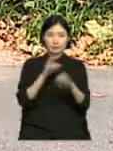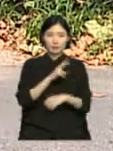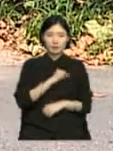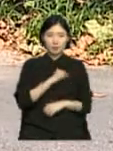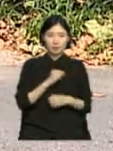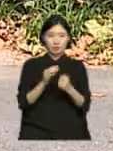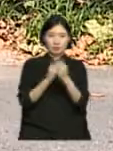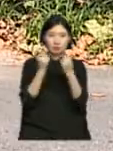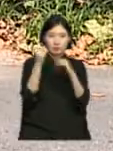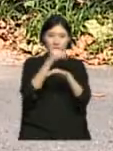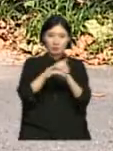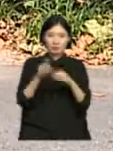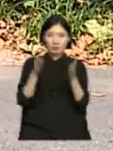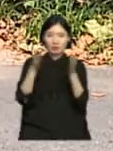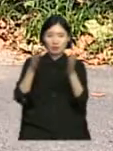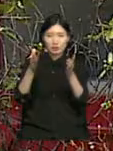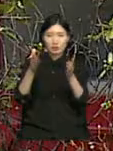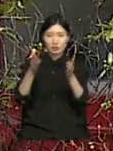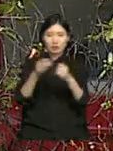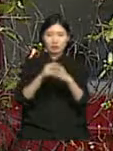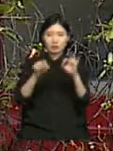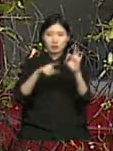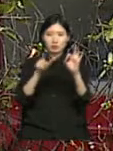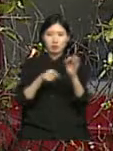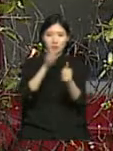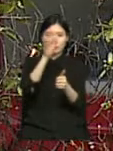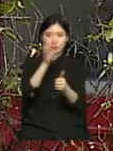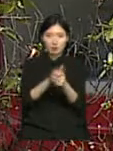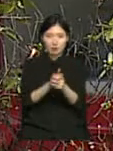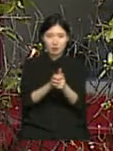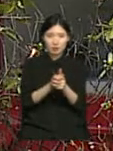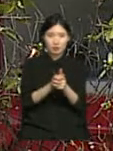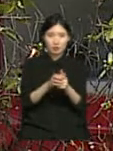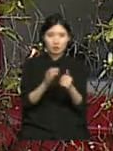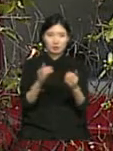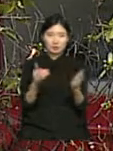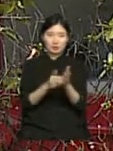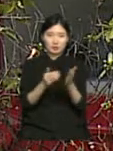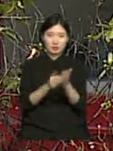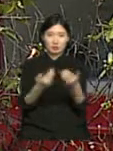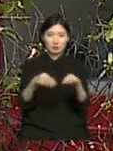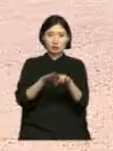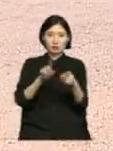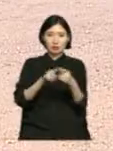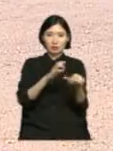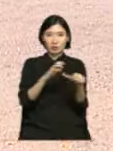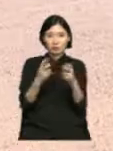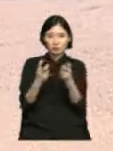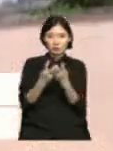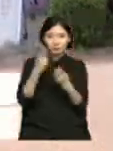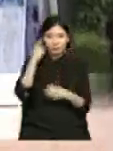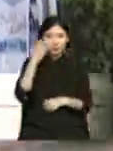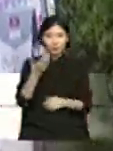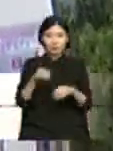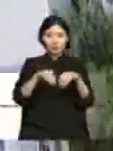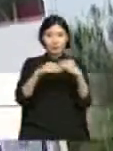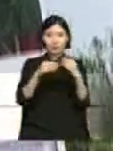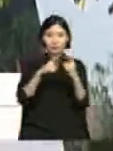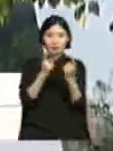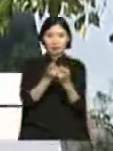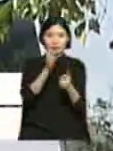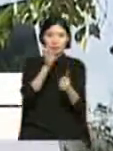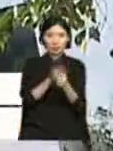마스터플랜 방향성과 다음달 민간 위탁이 종료되는 시설 들에 대한 활용 방안에 관해 불었습니다 현재 민간 위탁된